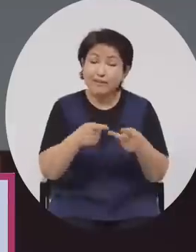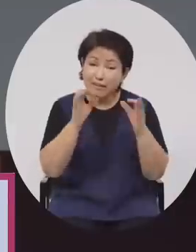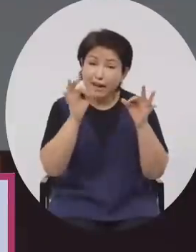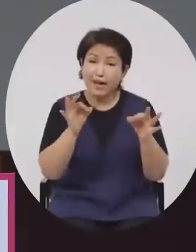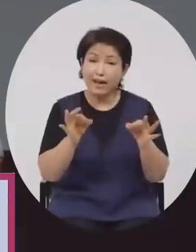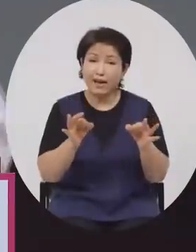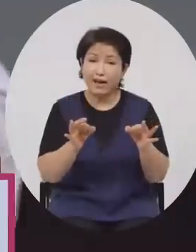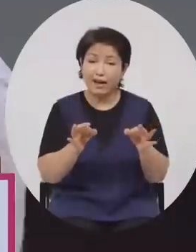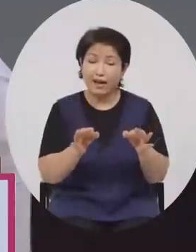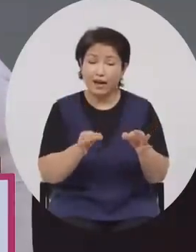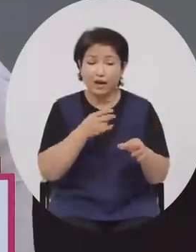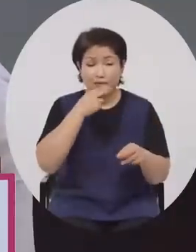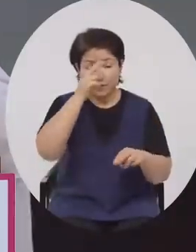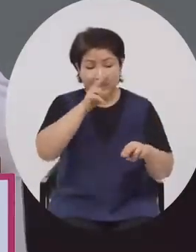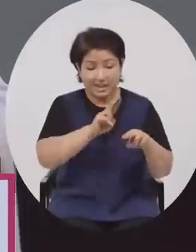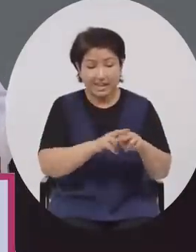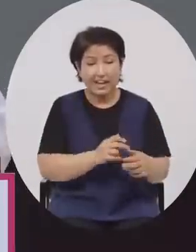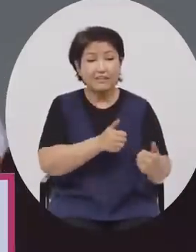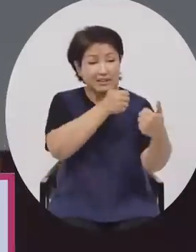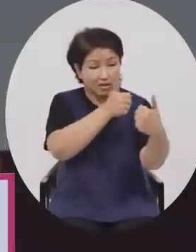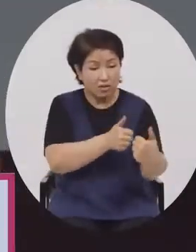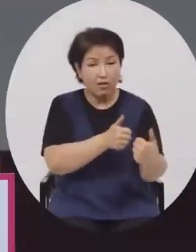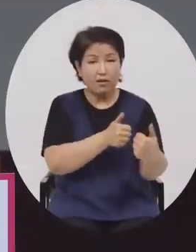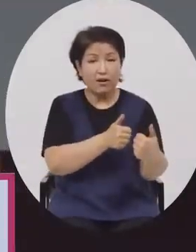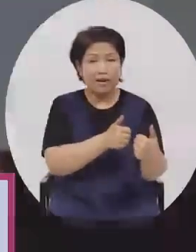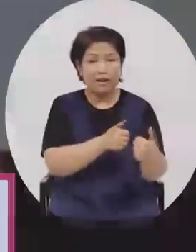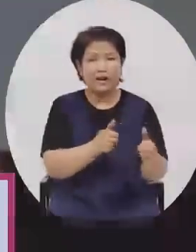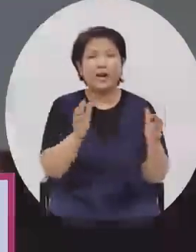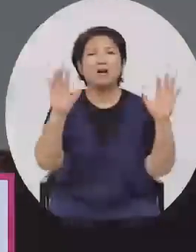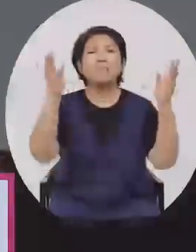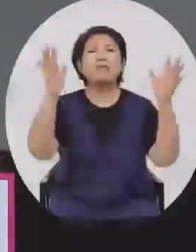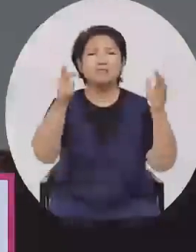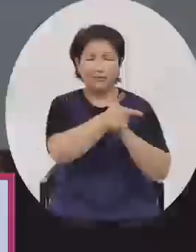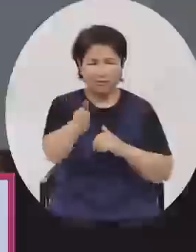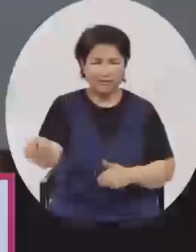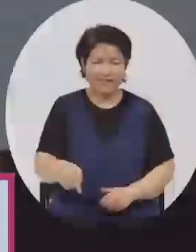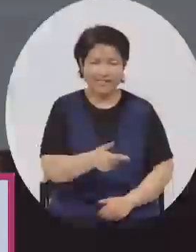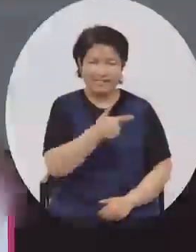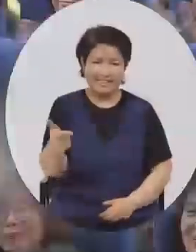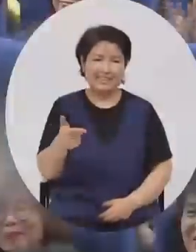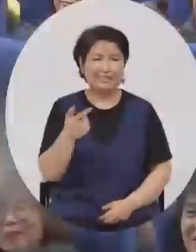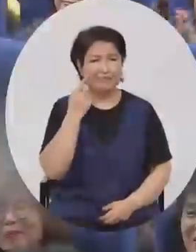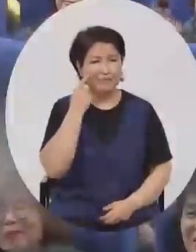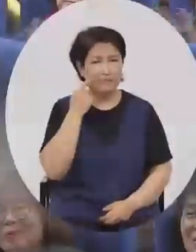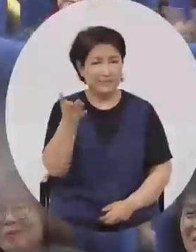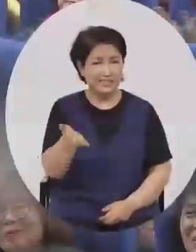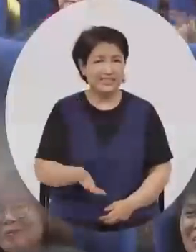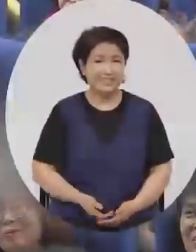이해하시겠어요? 술자리에 가서 앉아가지고 박수를 좀 칠려면 제대로